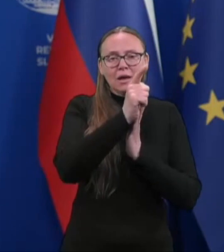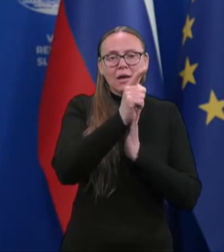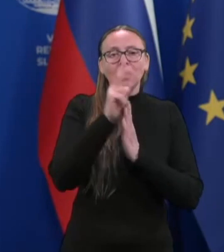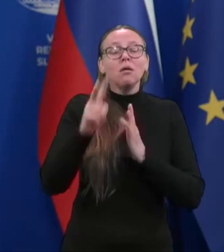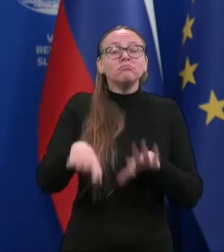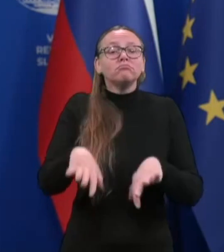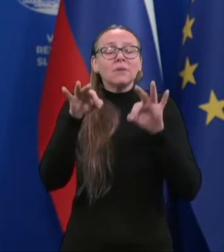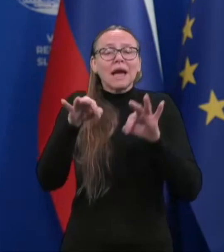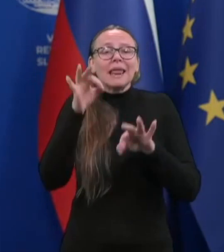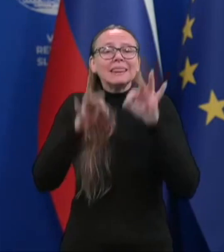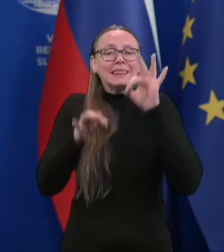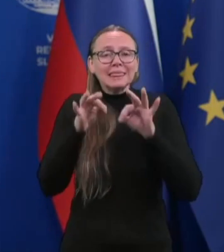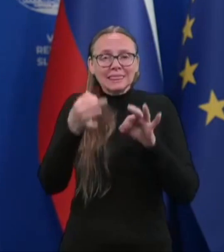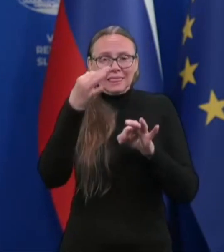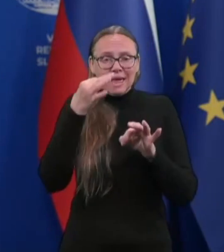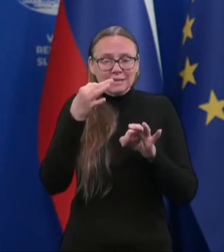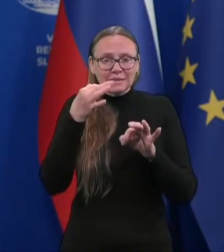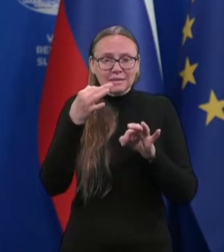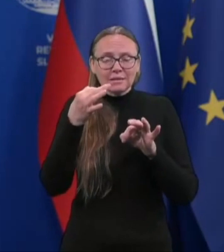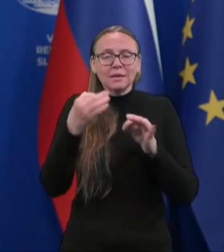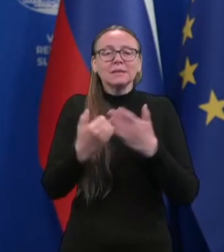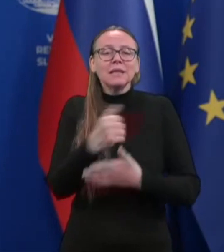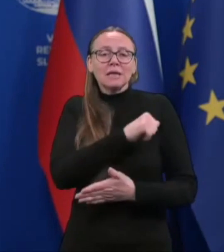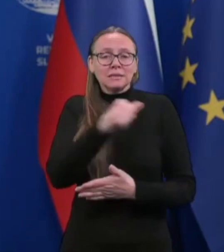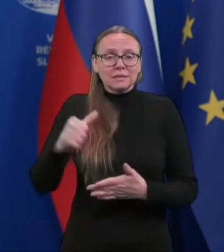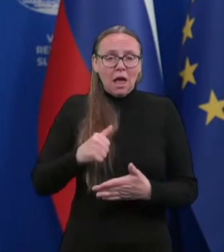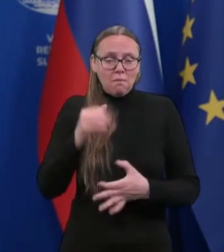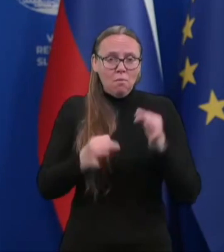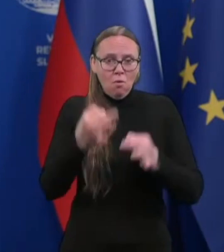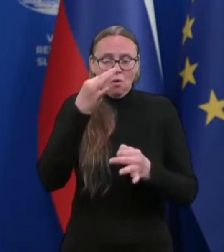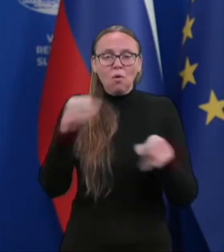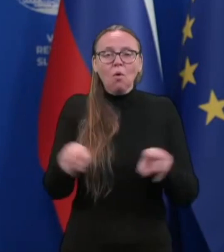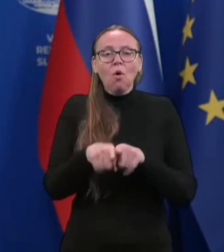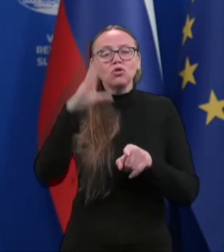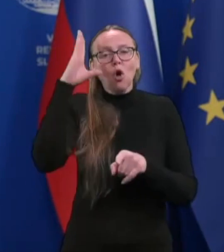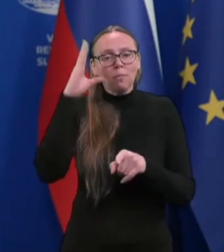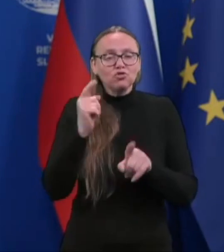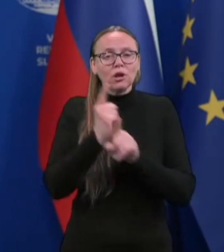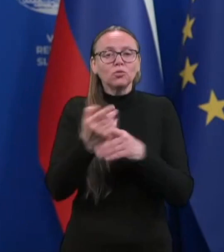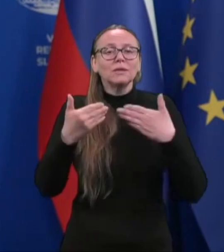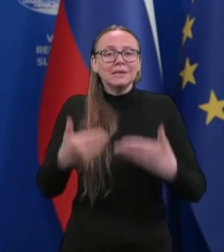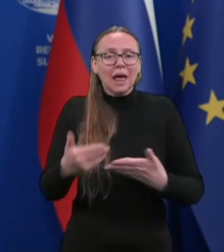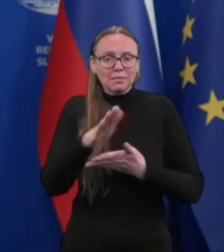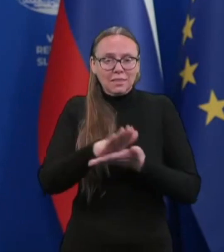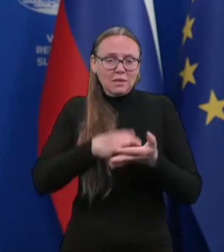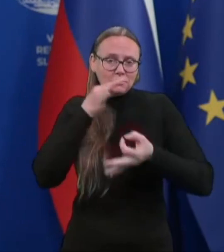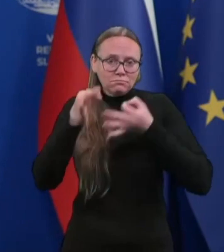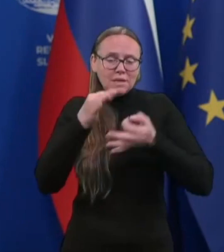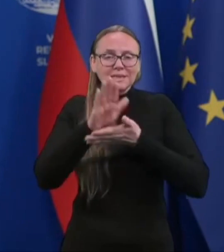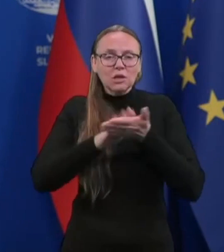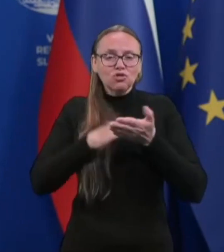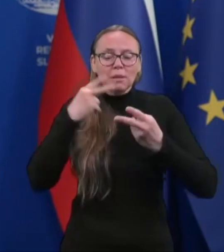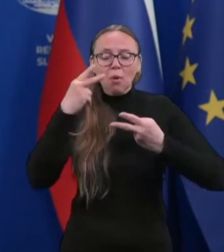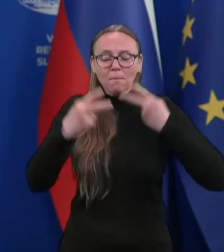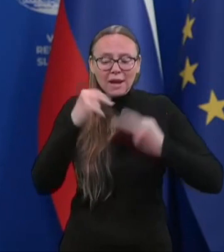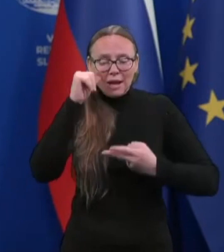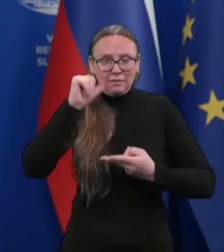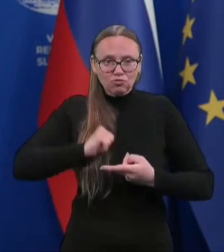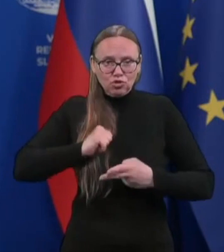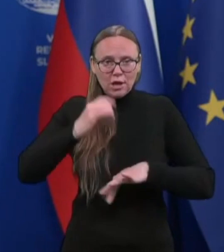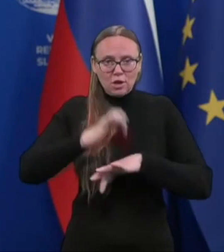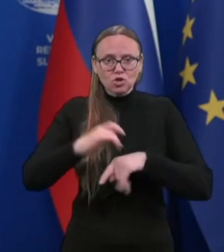validacije testov za samotestiranje. Kot običajno pa tudi danes novinarsko konferenco začenjamo s pregledom